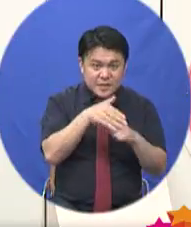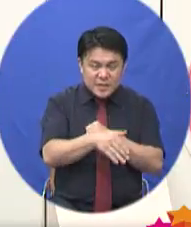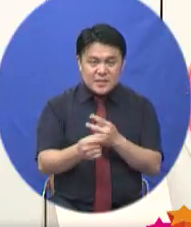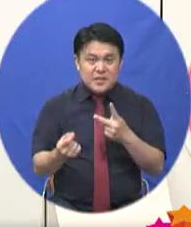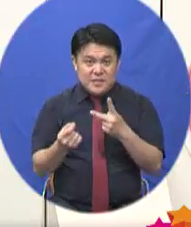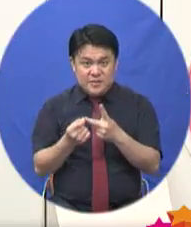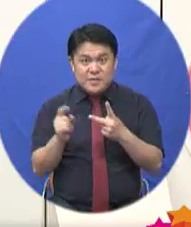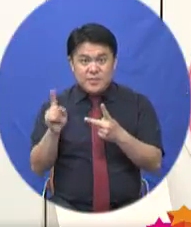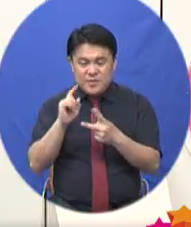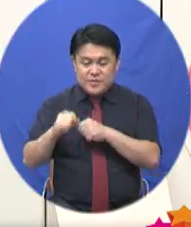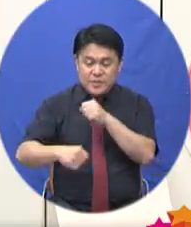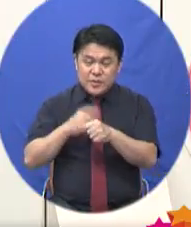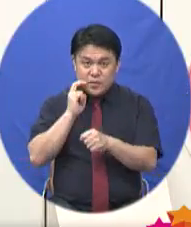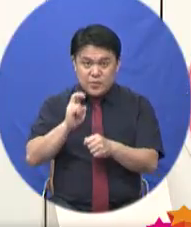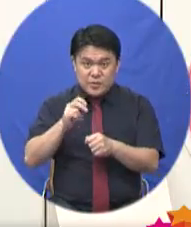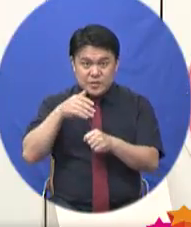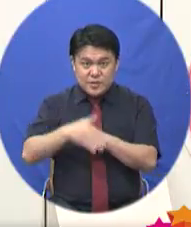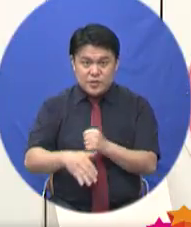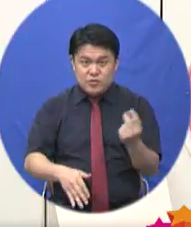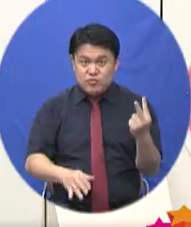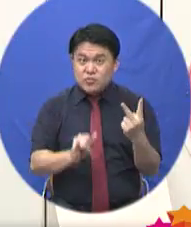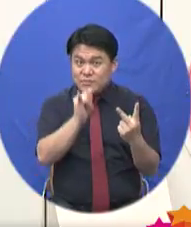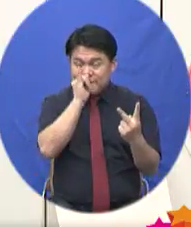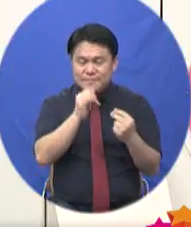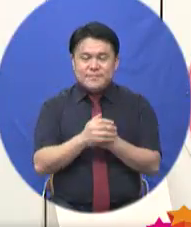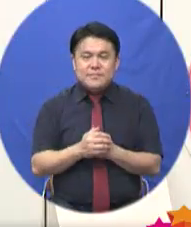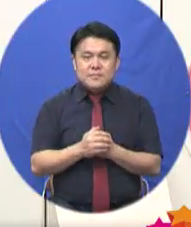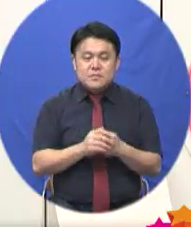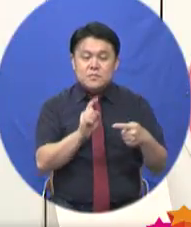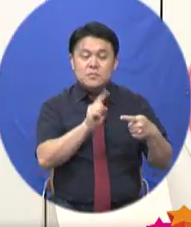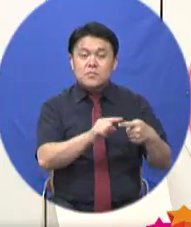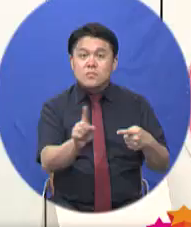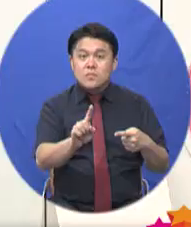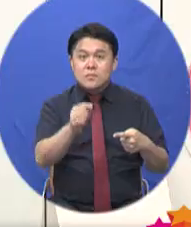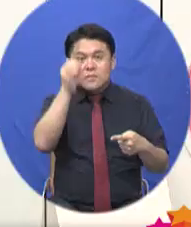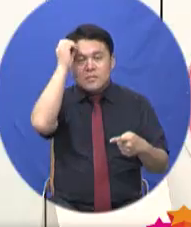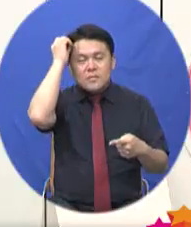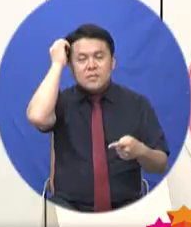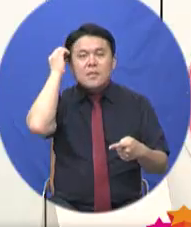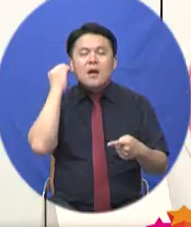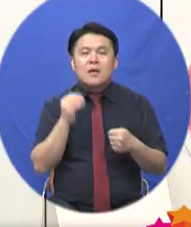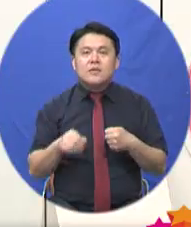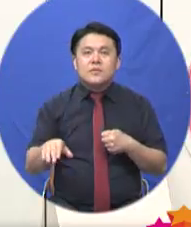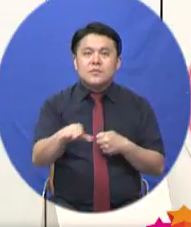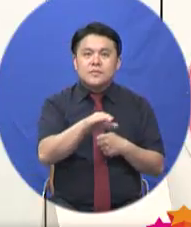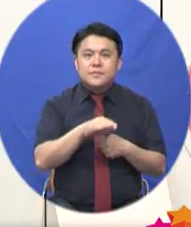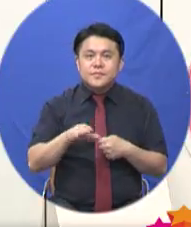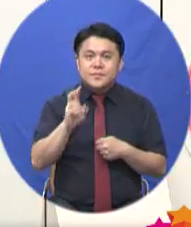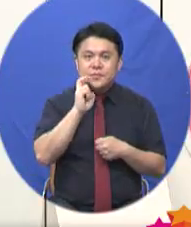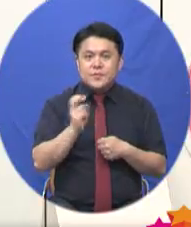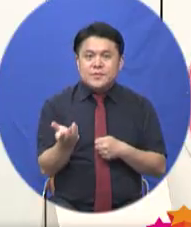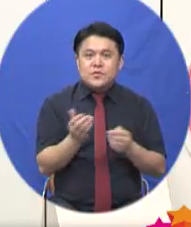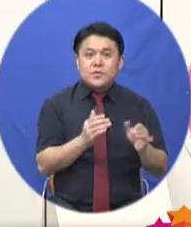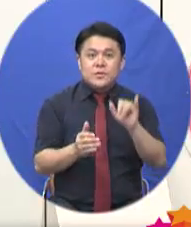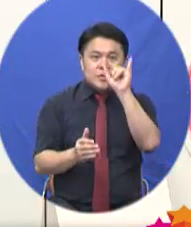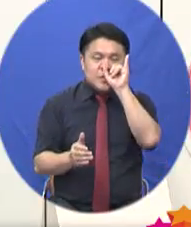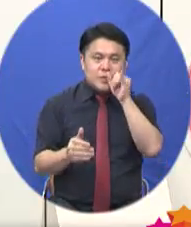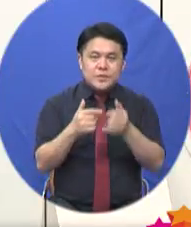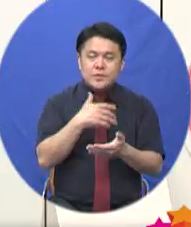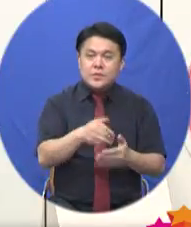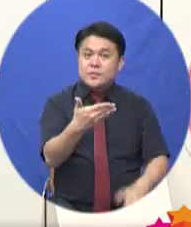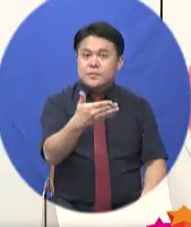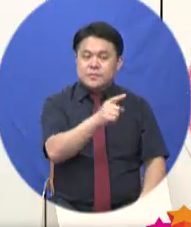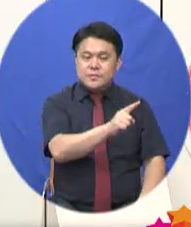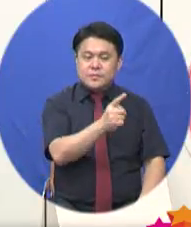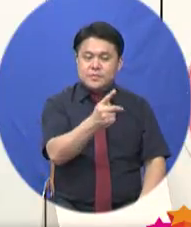부르기로 방송에 참여하실 수가 있습니다. 1번 지정곡 노래 부르기는 9곡이 선곡이 되어